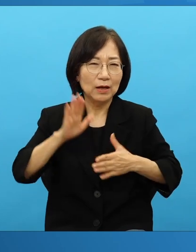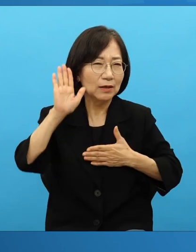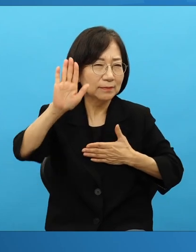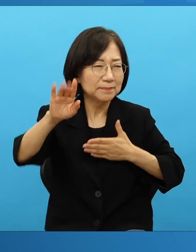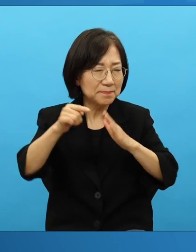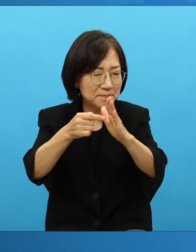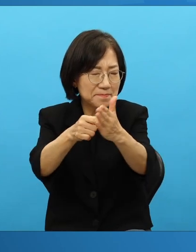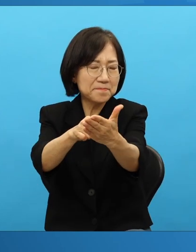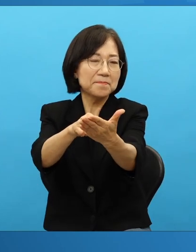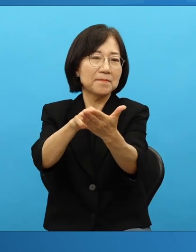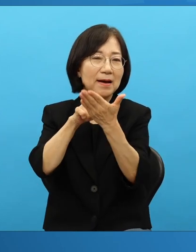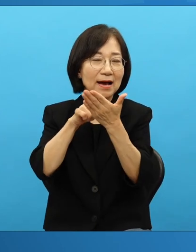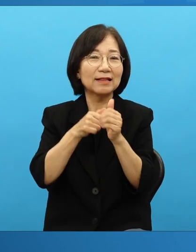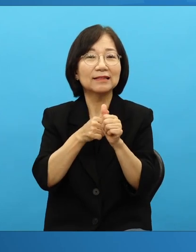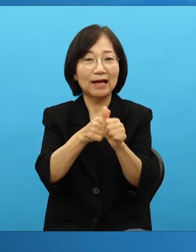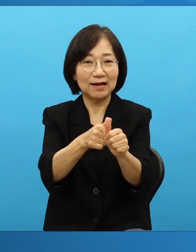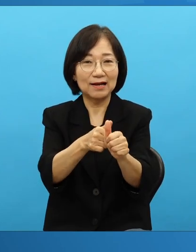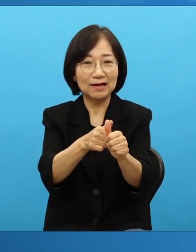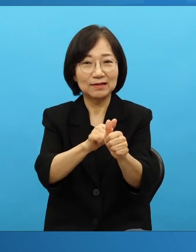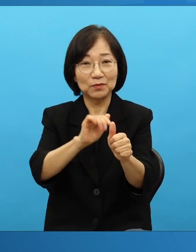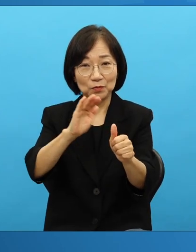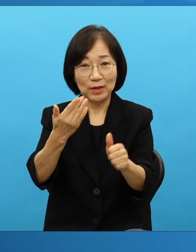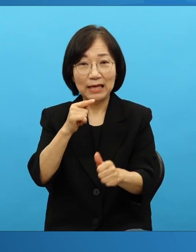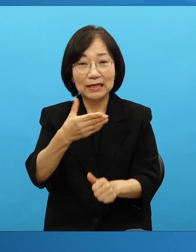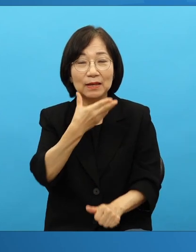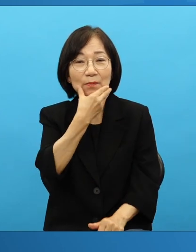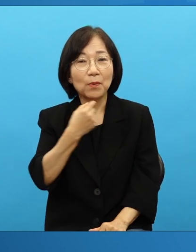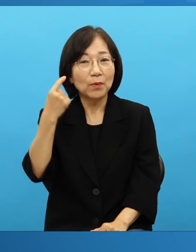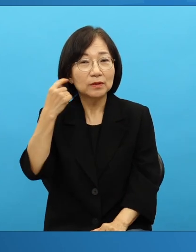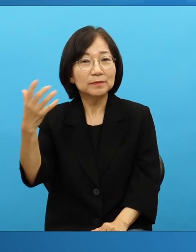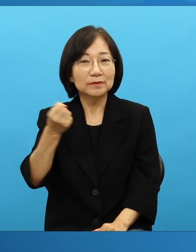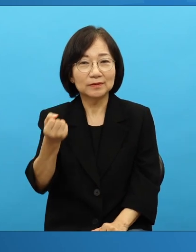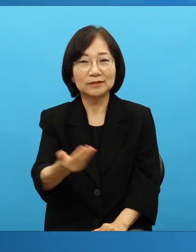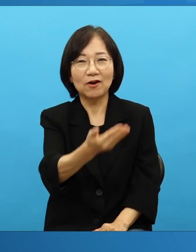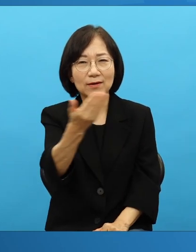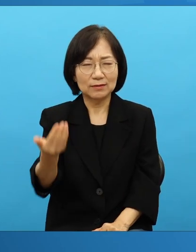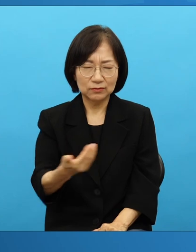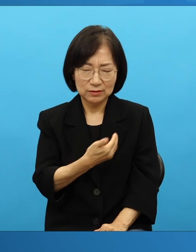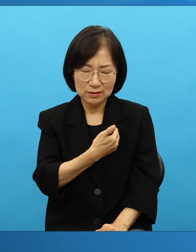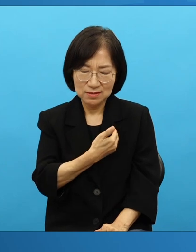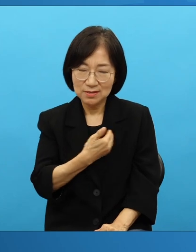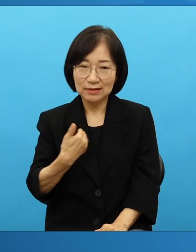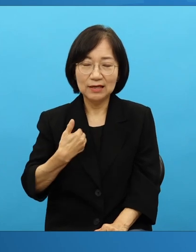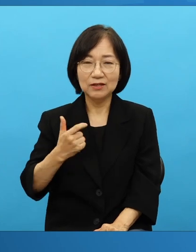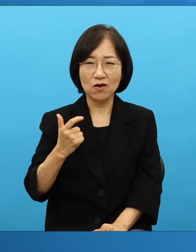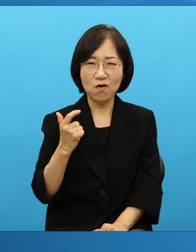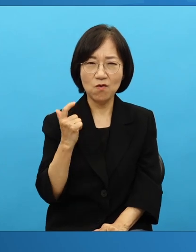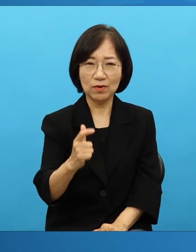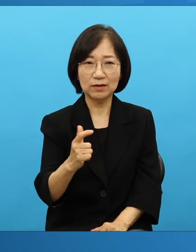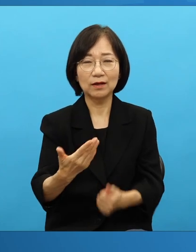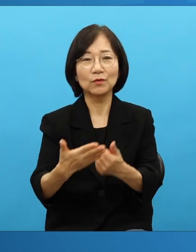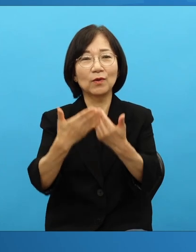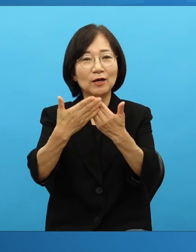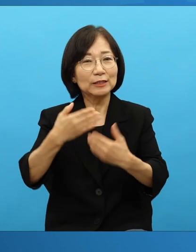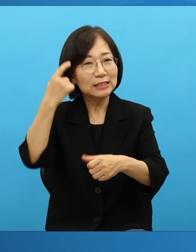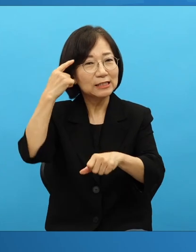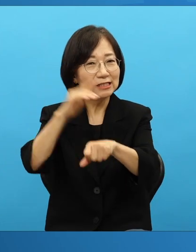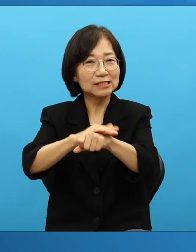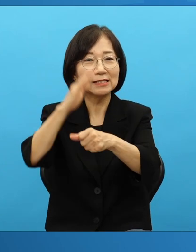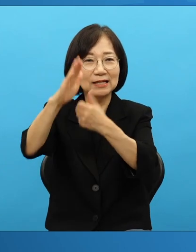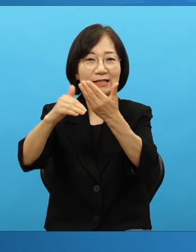그 신비의 계시를 따라 된 것이니 이 복음으로 너희를 능히 경고하게 하시